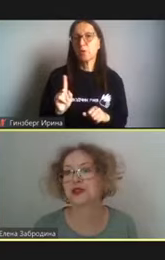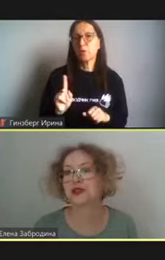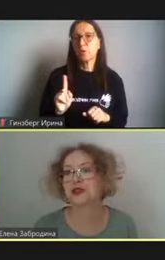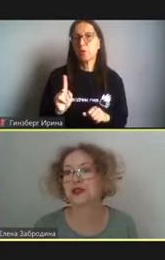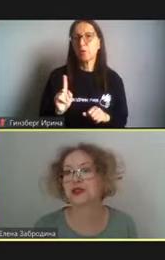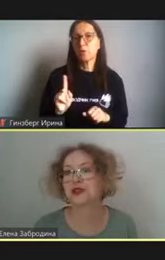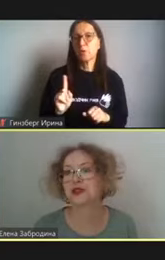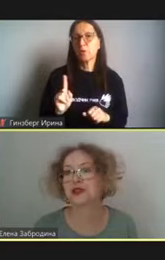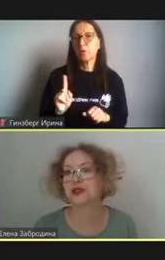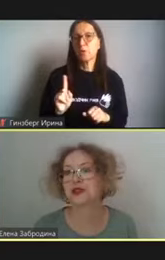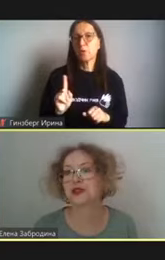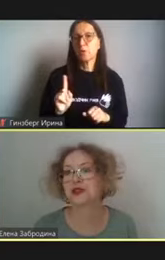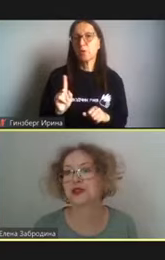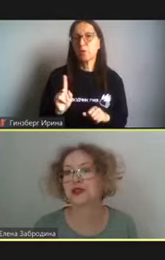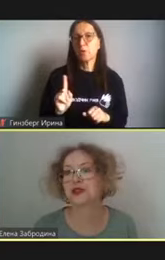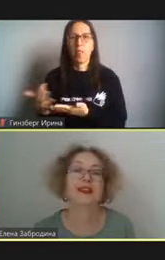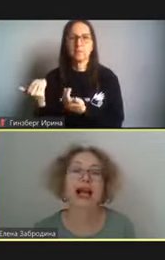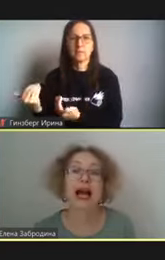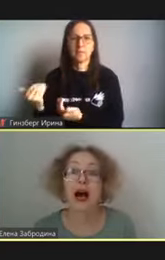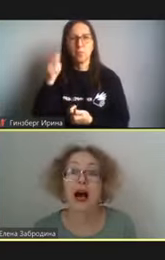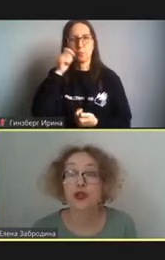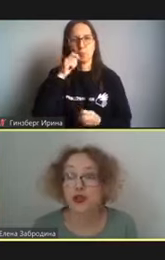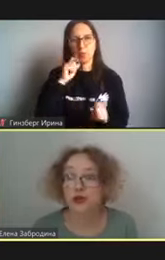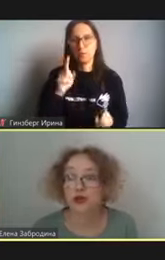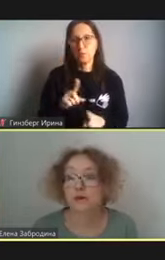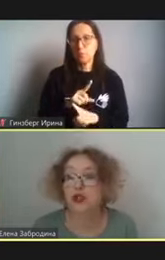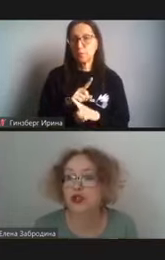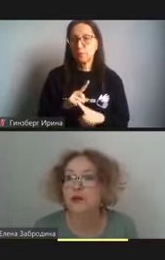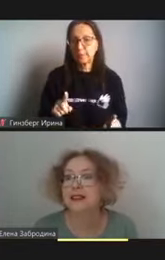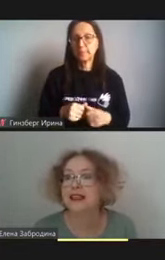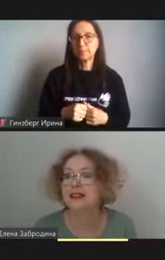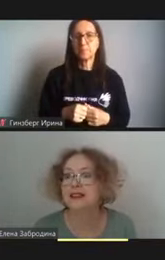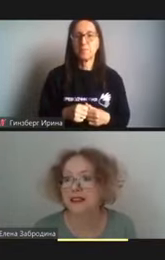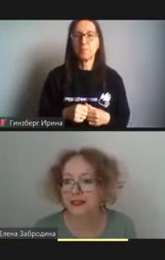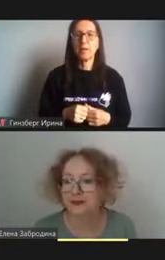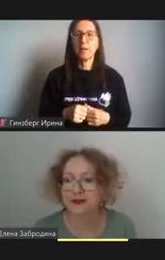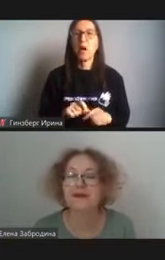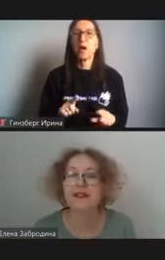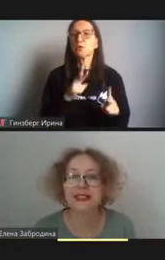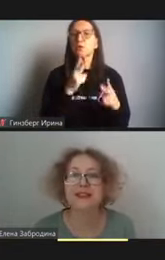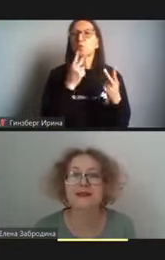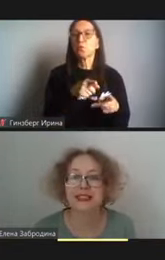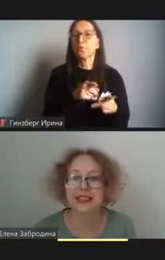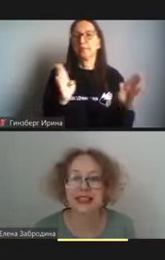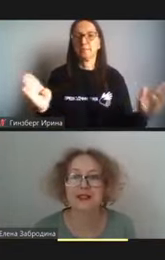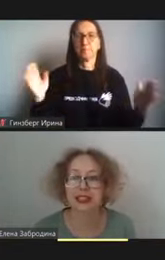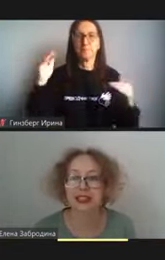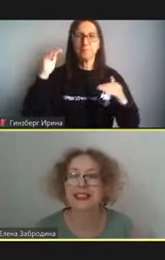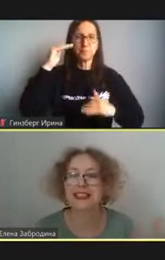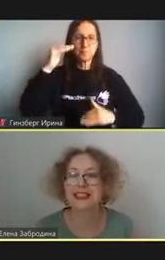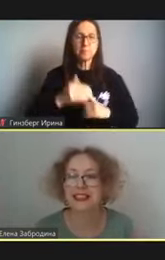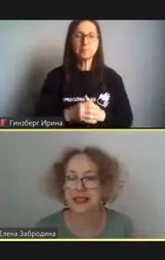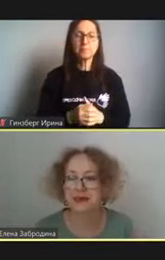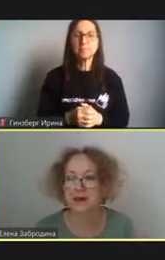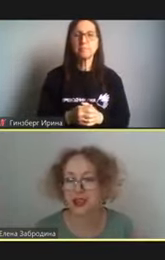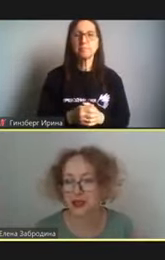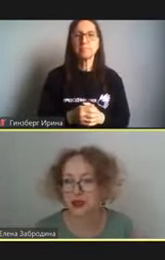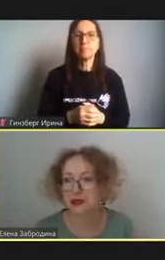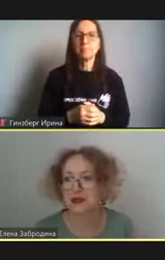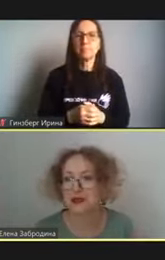попала в коллекцию Пушкинского музея. Ну что ж, что мы здесь видим? Мы видим здесь вот эти